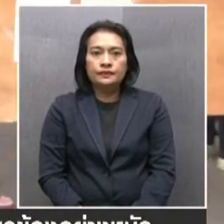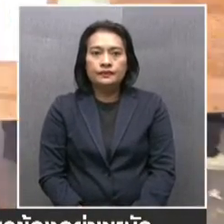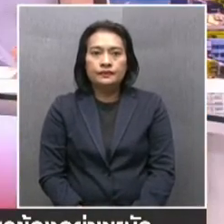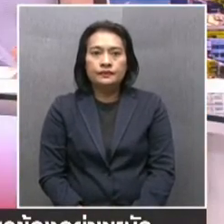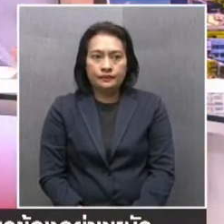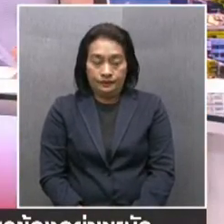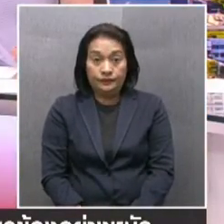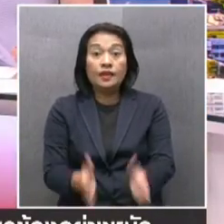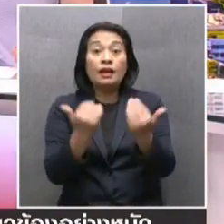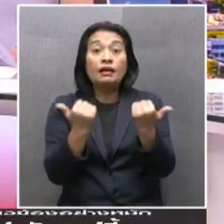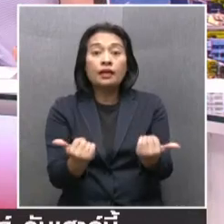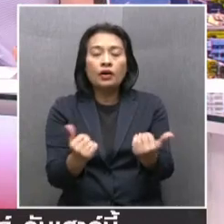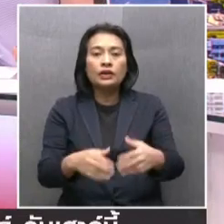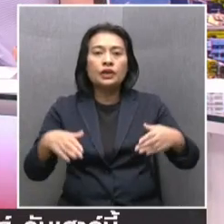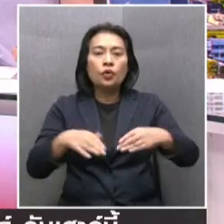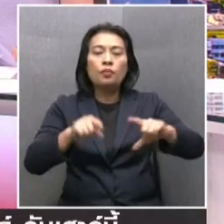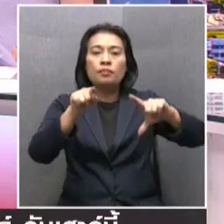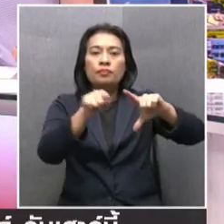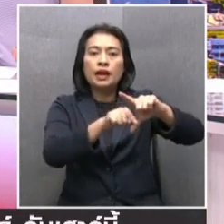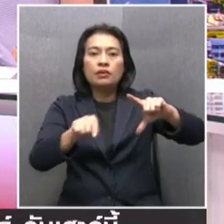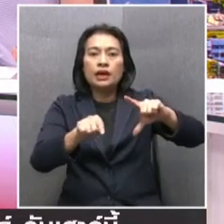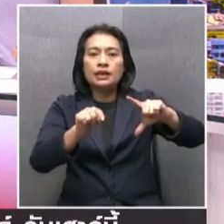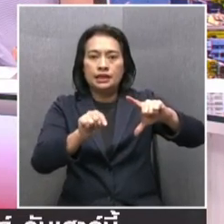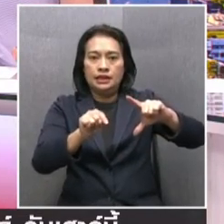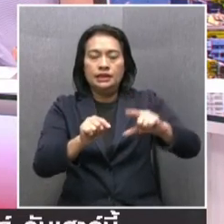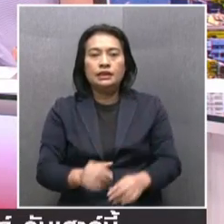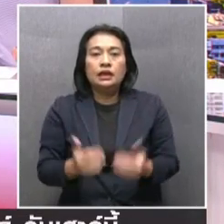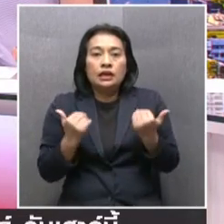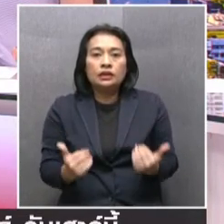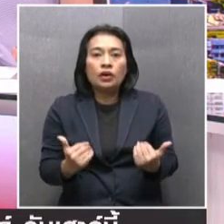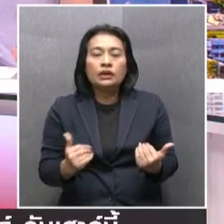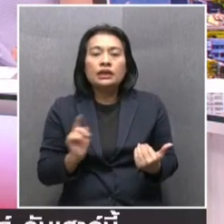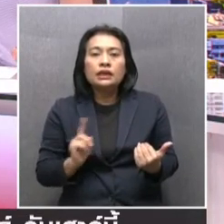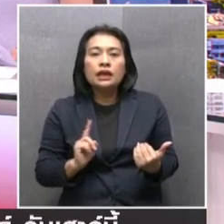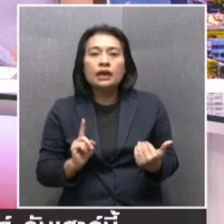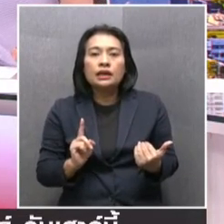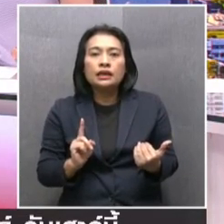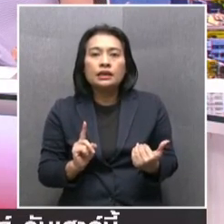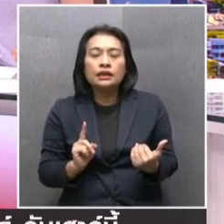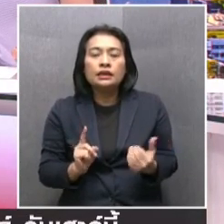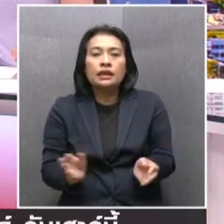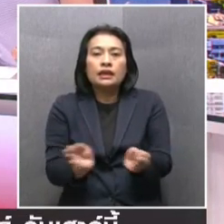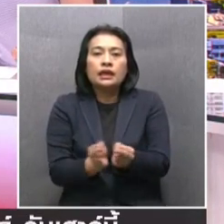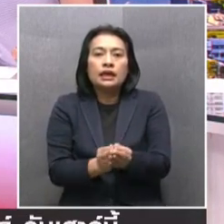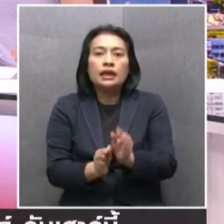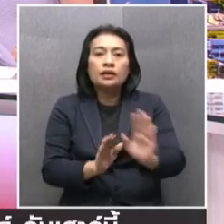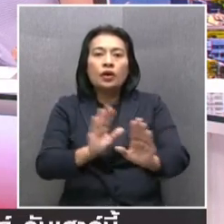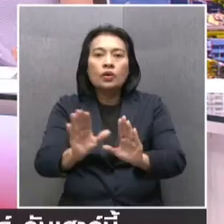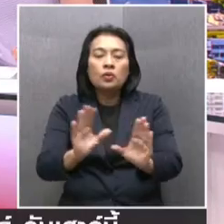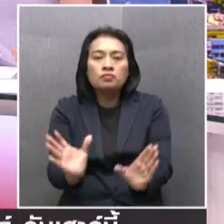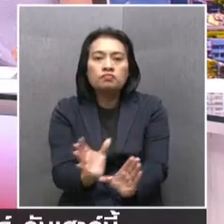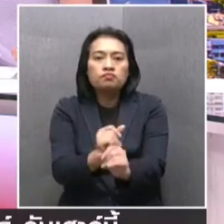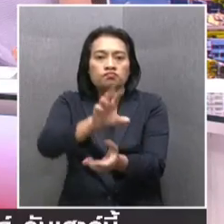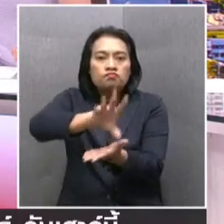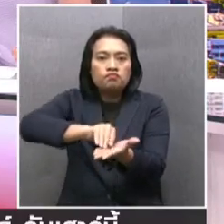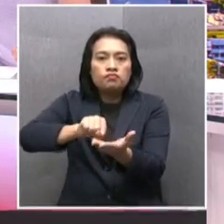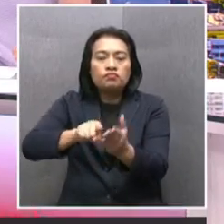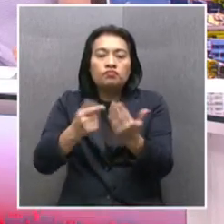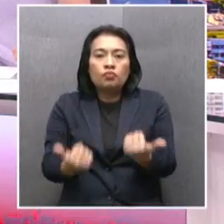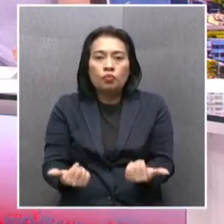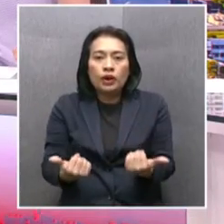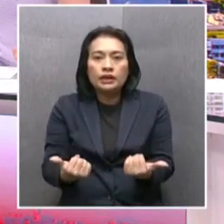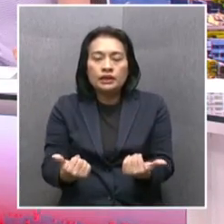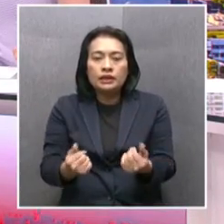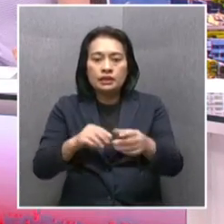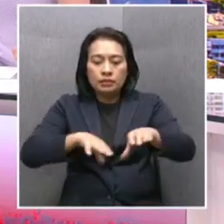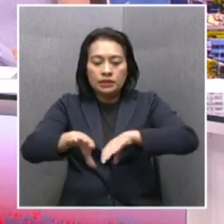ตอนนี้นะครับทางพรรคก้าวไกลเองก็ยังคงเดินหน้านะครับที่จะรวบรวมเสียงแล้วก็จัดตั้งรัฐบาลอย่างที่บอกไปเย็นวันนี้แหละนะก็จ